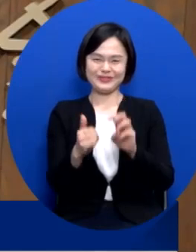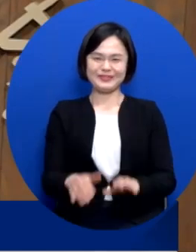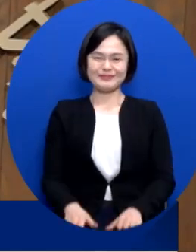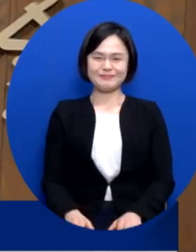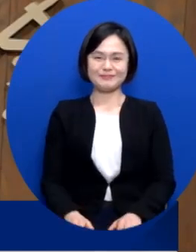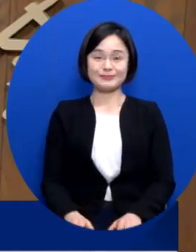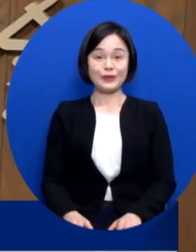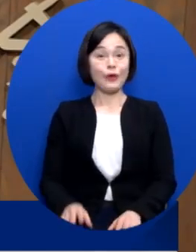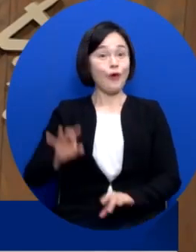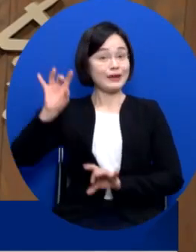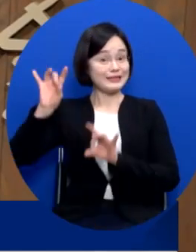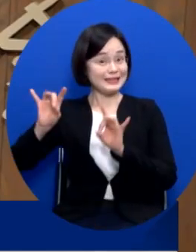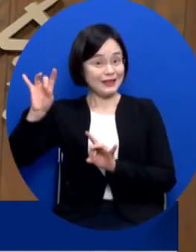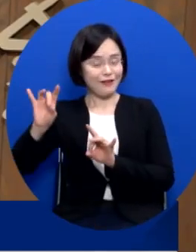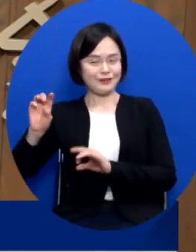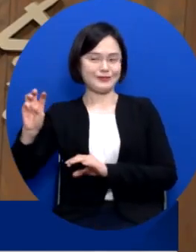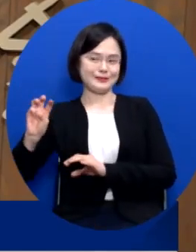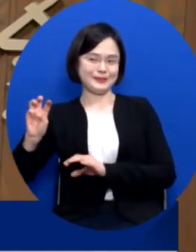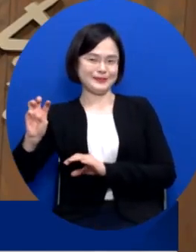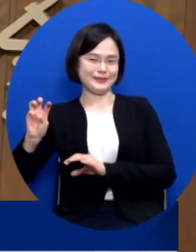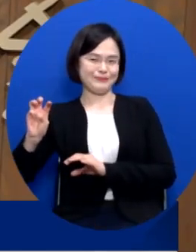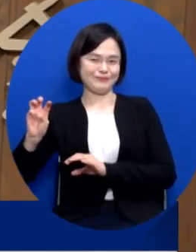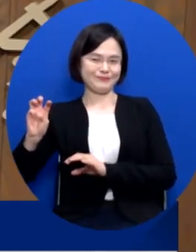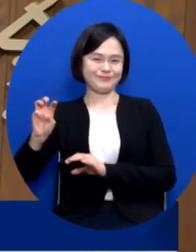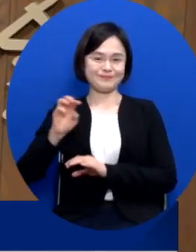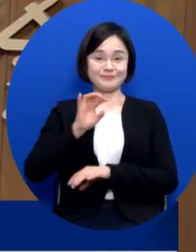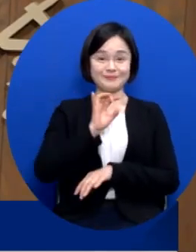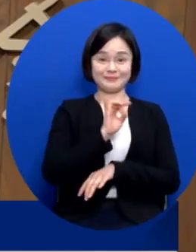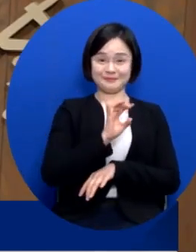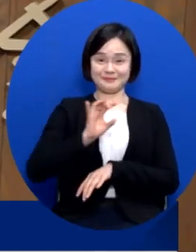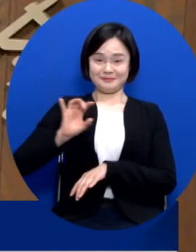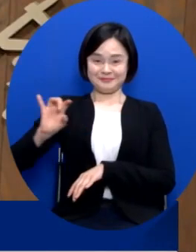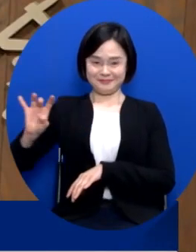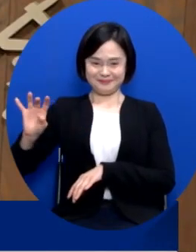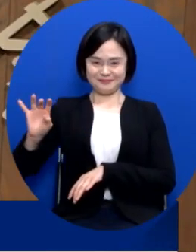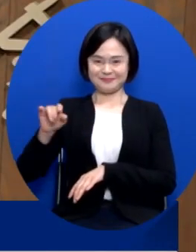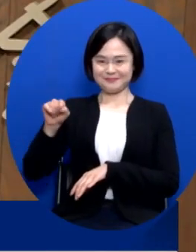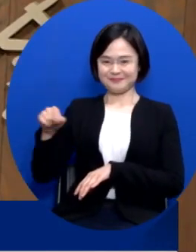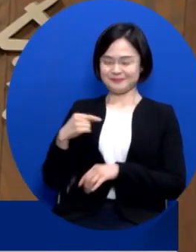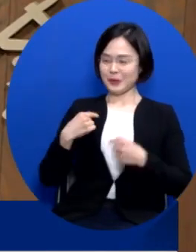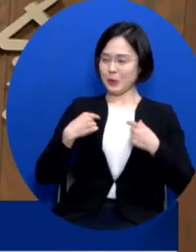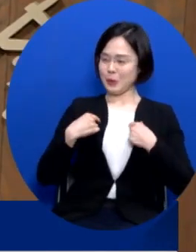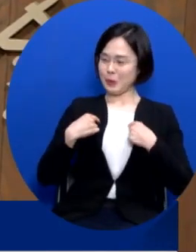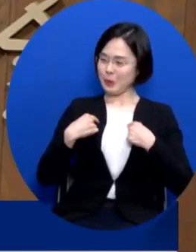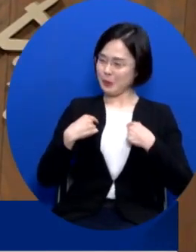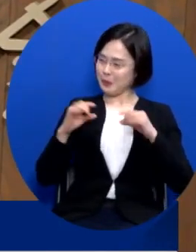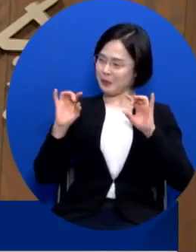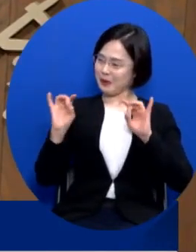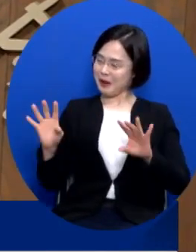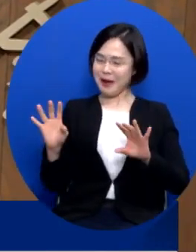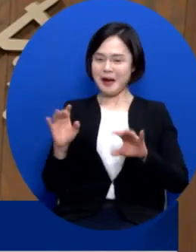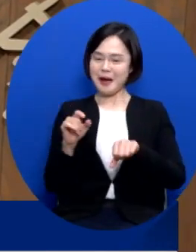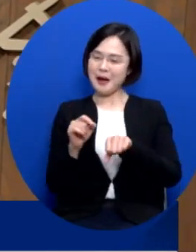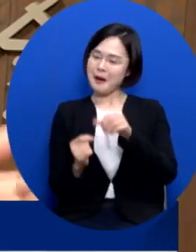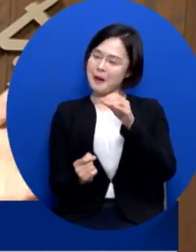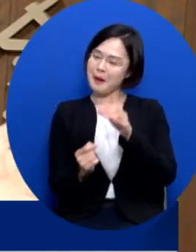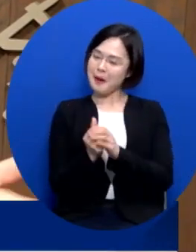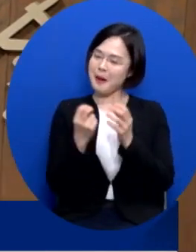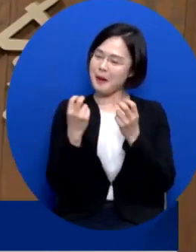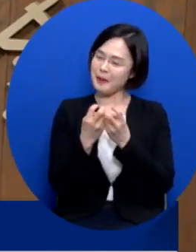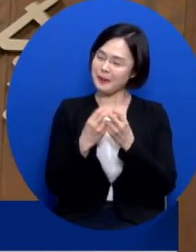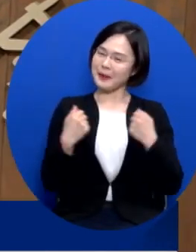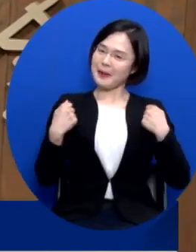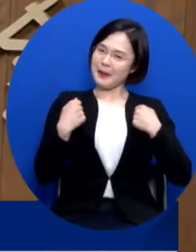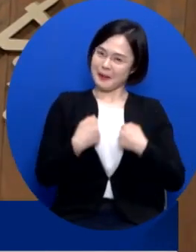복화술사와 인형이 각각 그 커플의 의상을 좀그 드레스 코드를 주려고 해요. 찬양도 들려드리고 같이